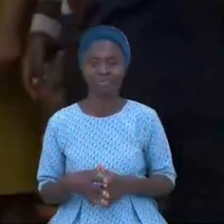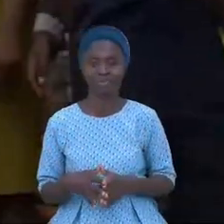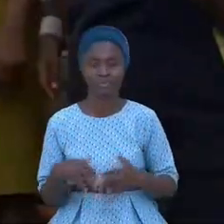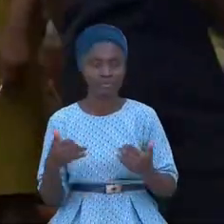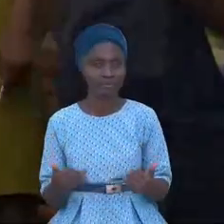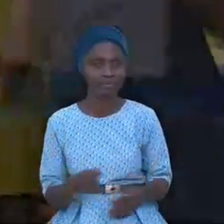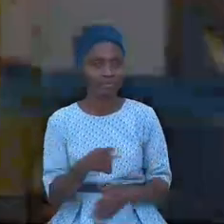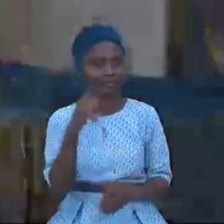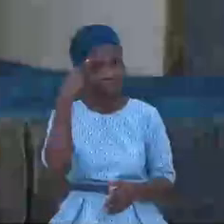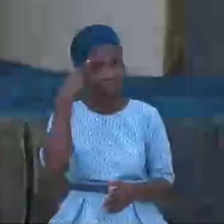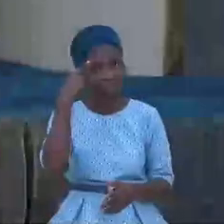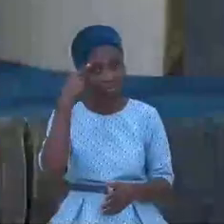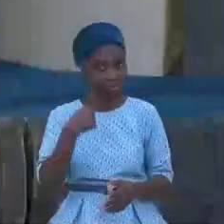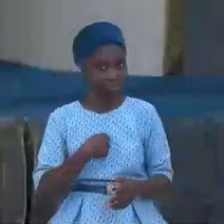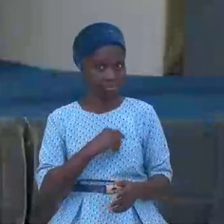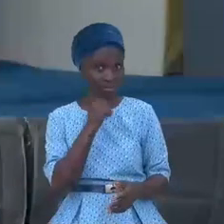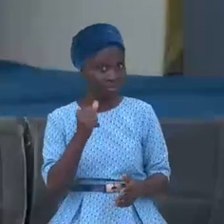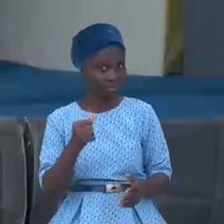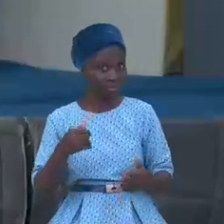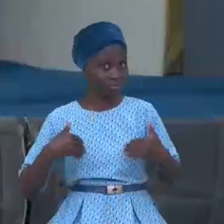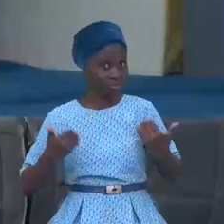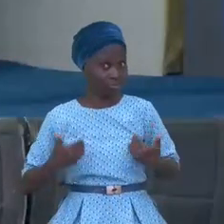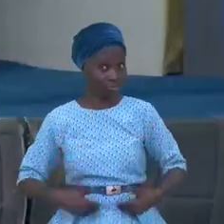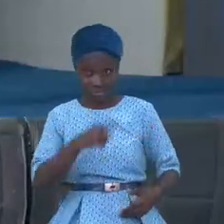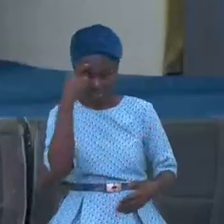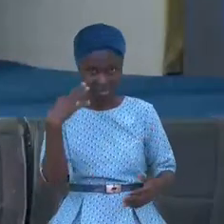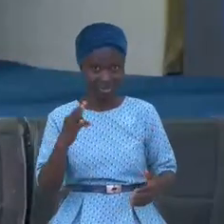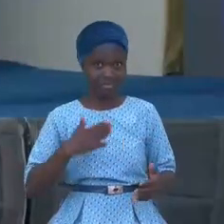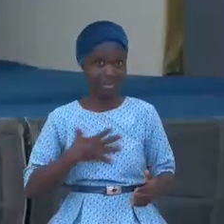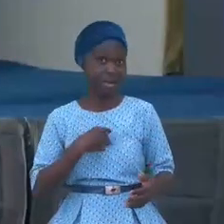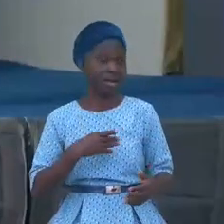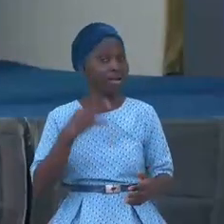Tu penses que je ne suis pas jeune parce que tu vois mes cheveux blancs là.